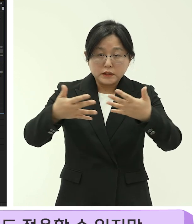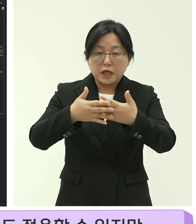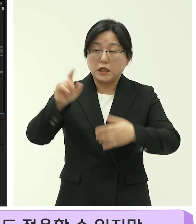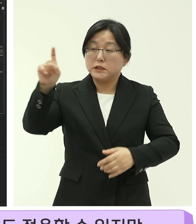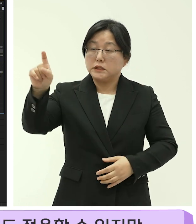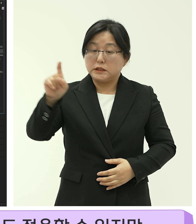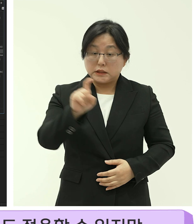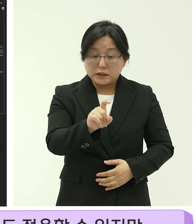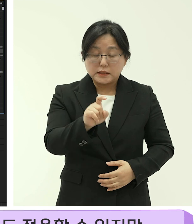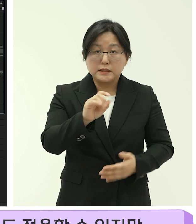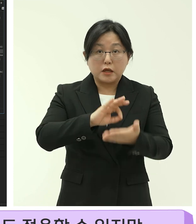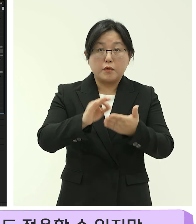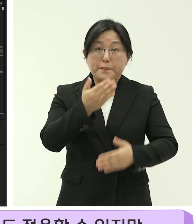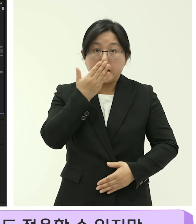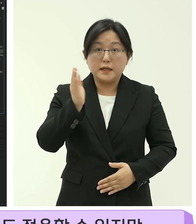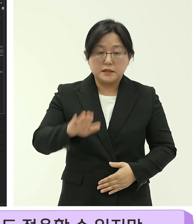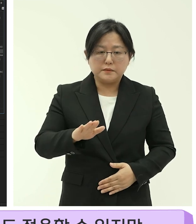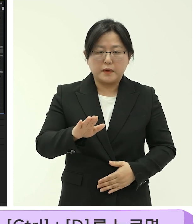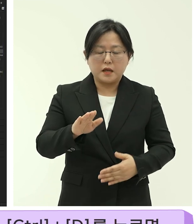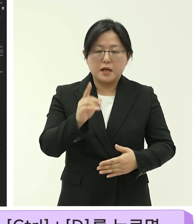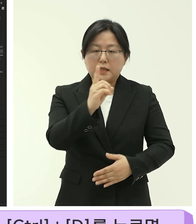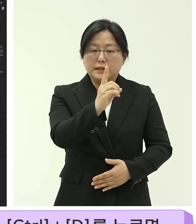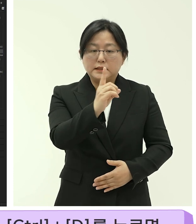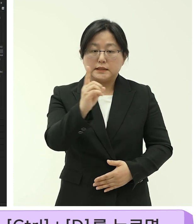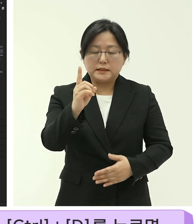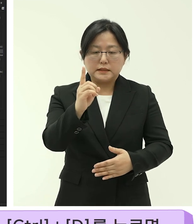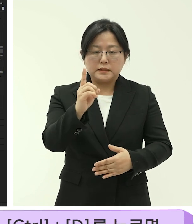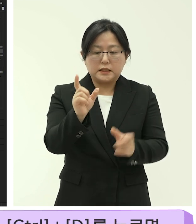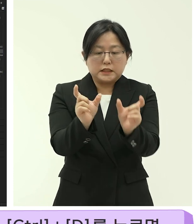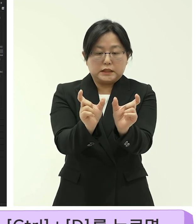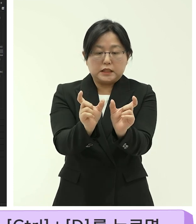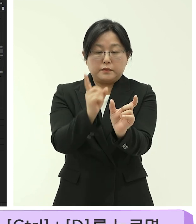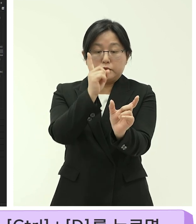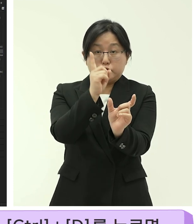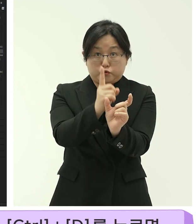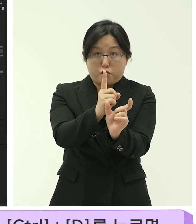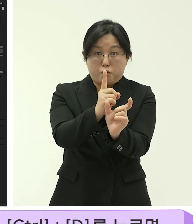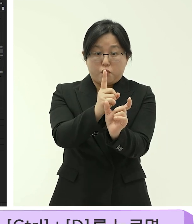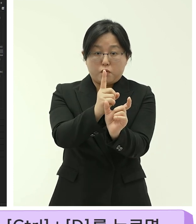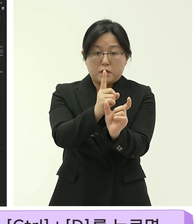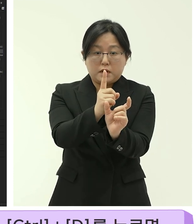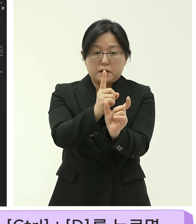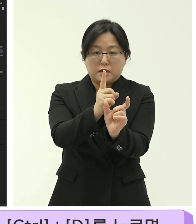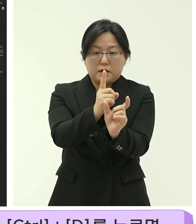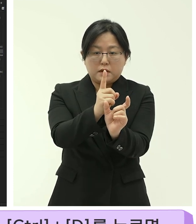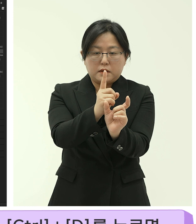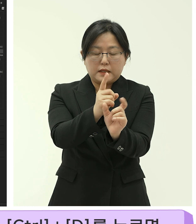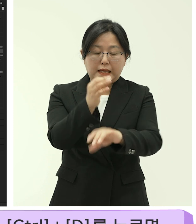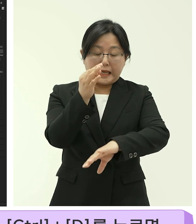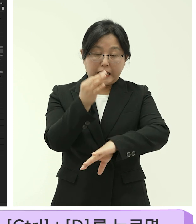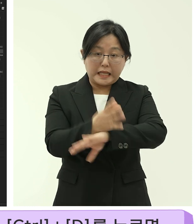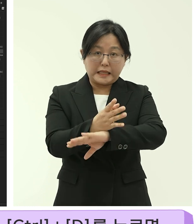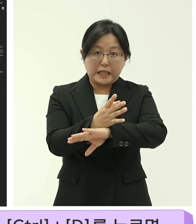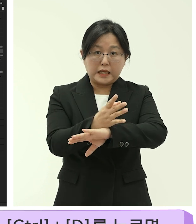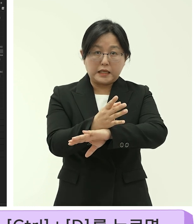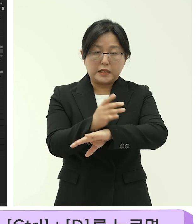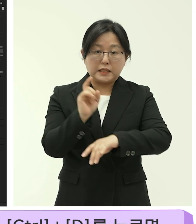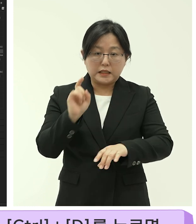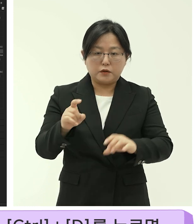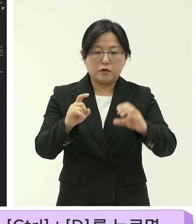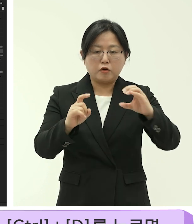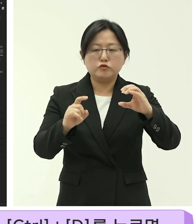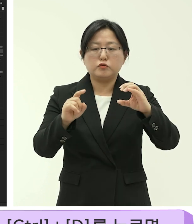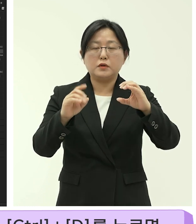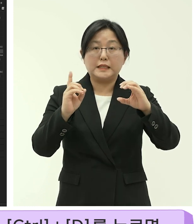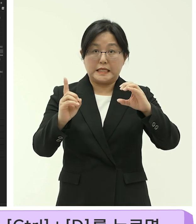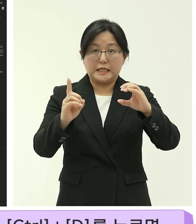디졸브는 드래그 앤 드랍으로도 적용할 수 있지만 재생 막대를 두 개의 클립 가운데 부분에 두고 단축키로